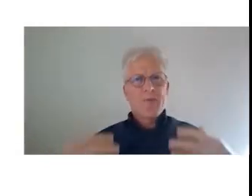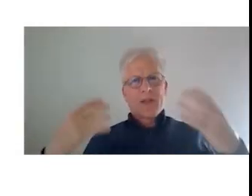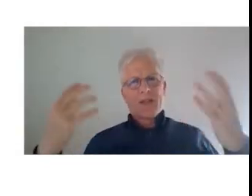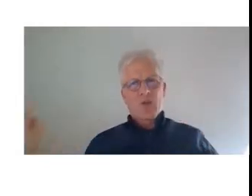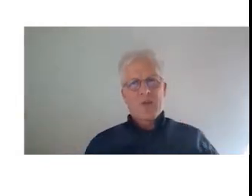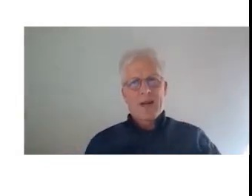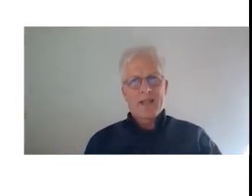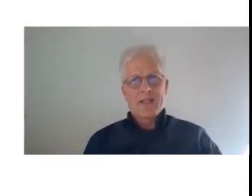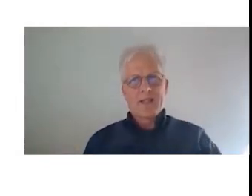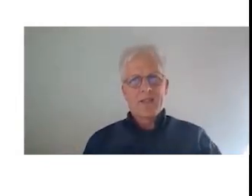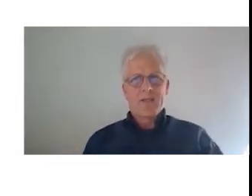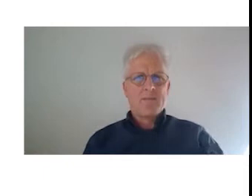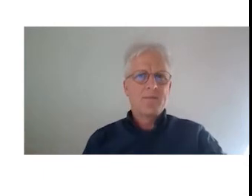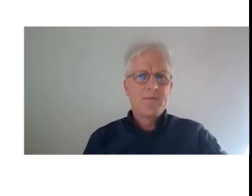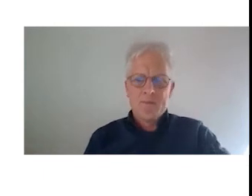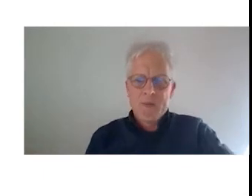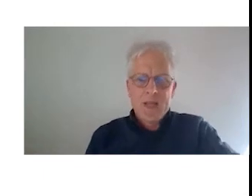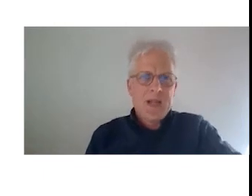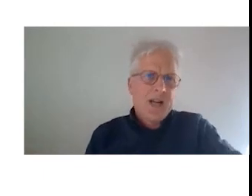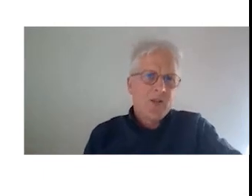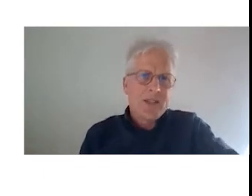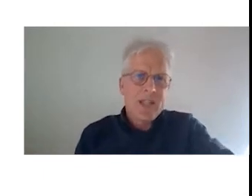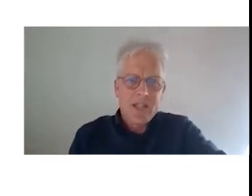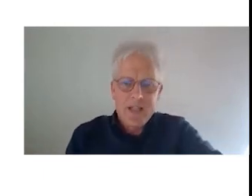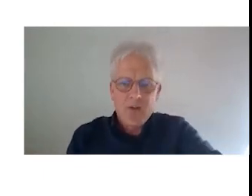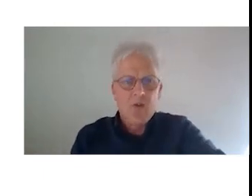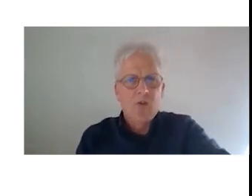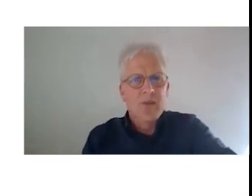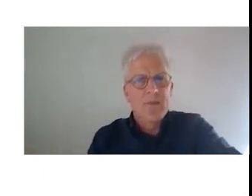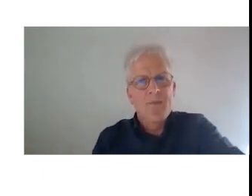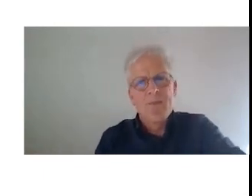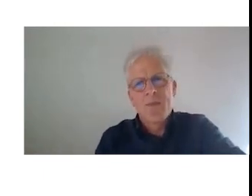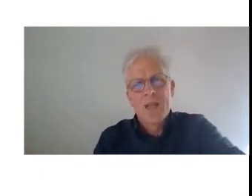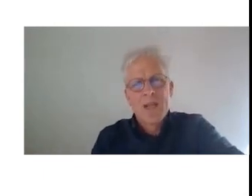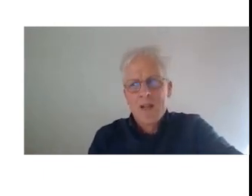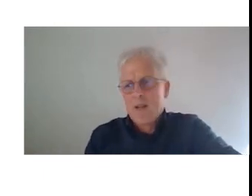Personengruppe, die so schwer beeinträchtigt ist? Also ist das Realität oder Utopie?